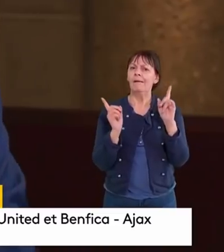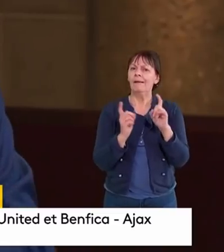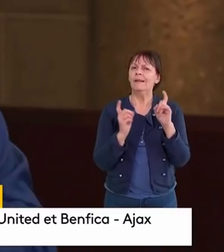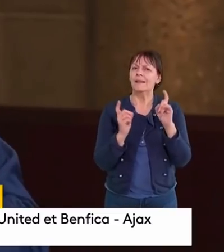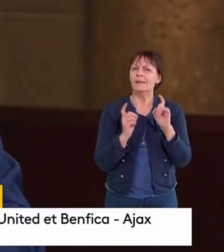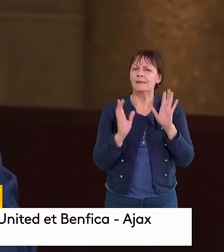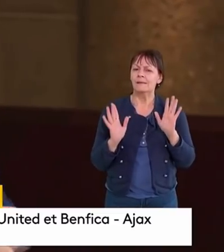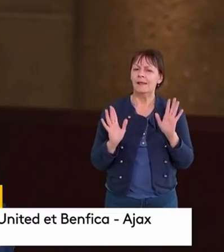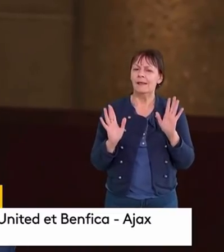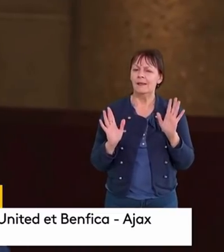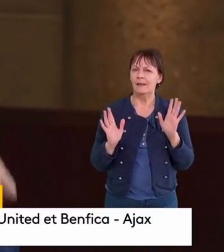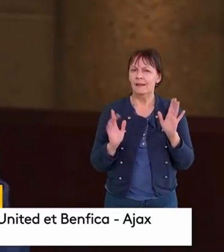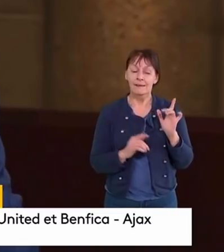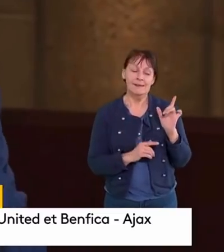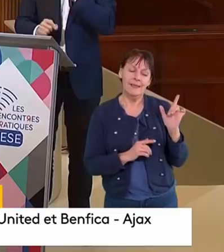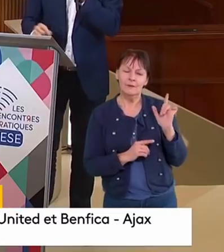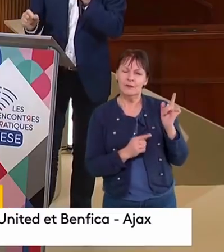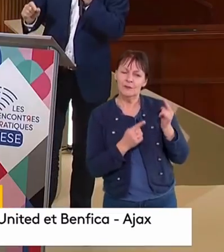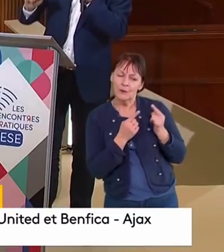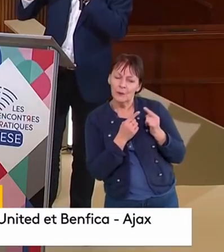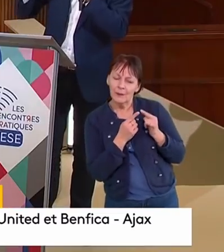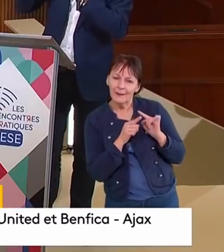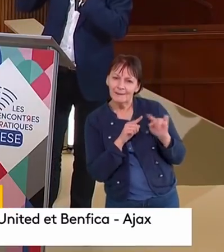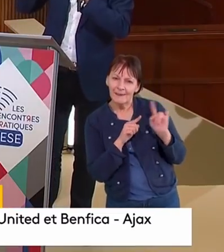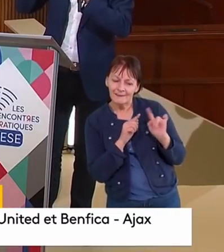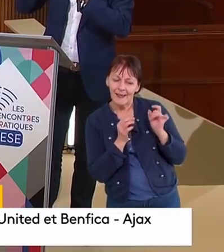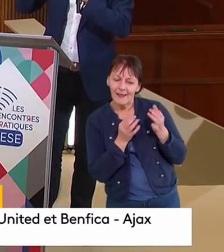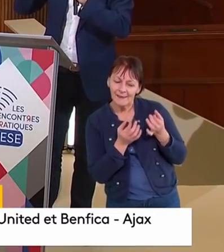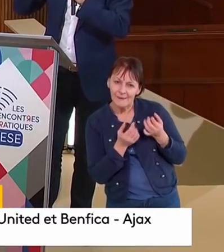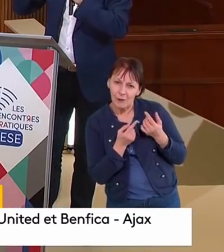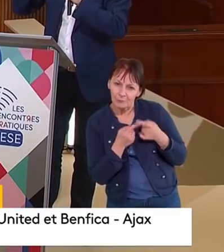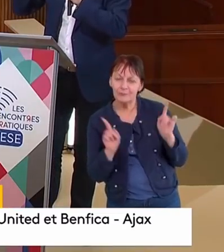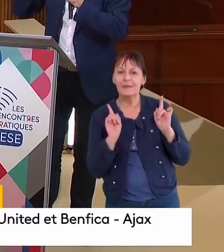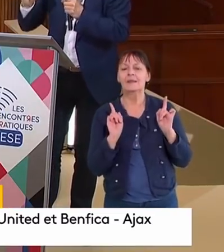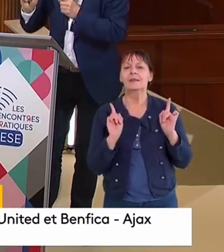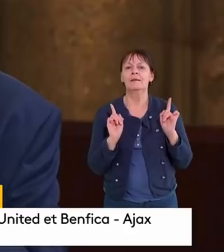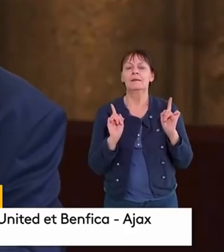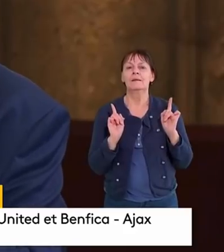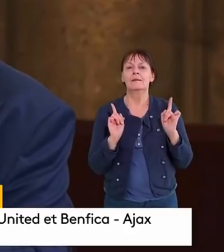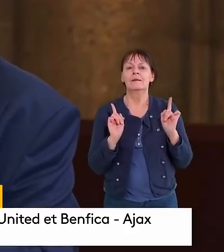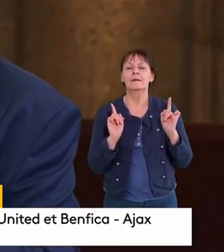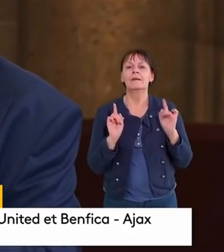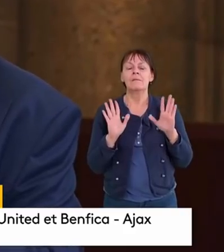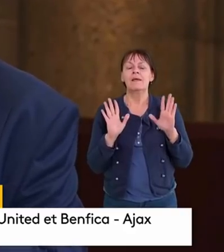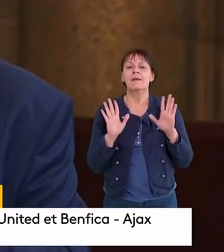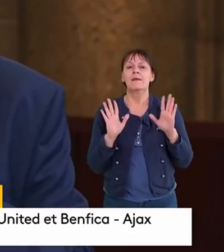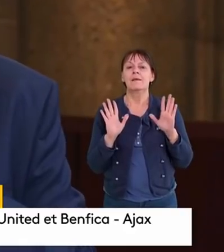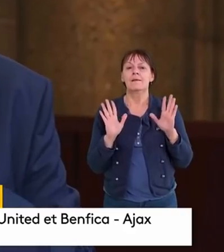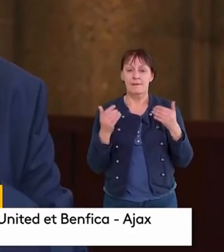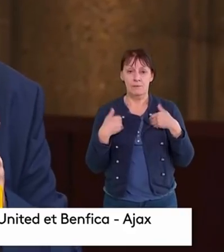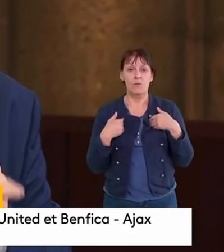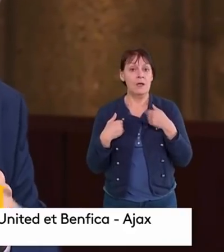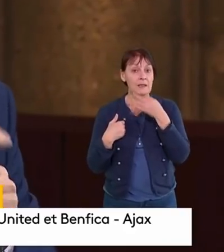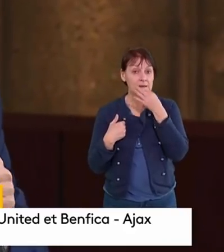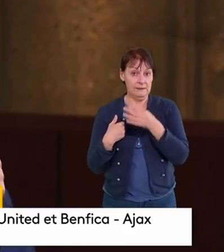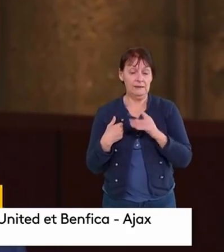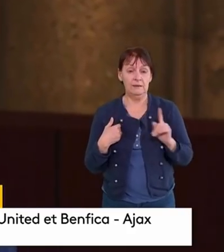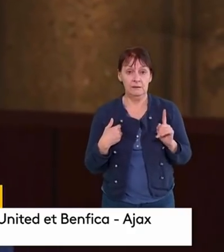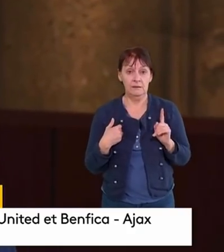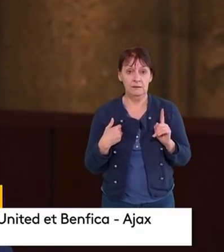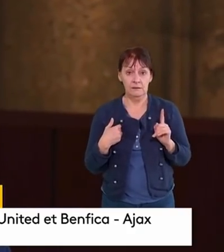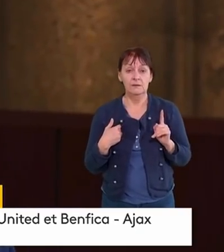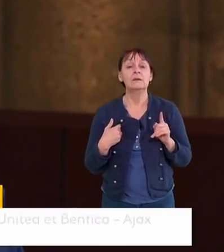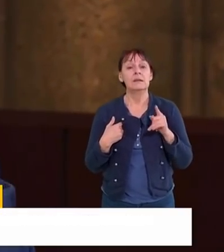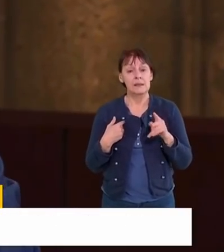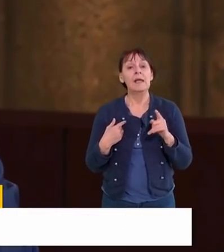nuance que nous avons tous les deux. Et vous avez écouté. Pas un détail pour moi. Mais Donc je dis qu'il faudra augmenter la